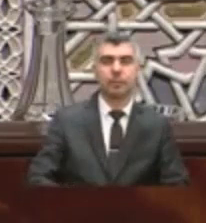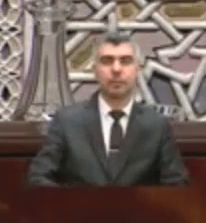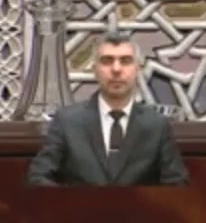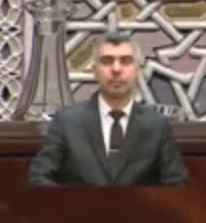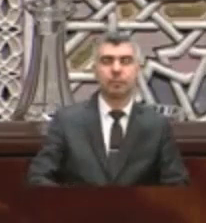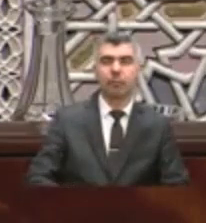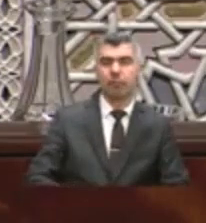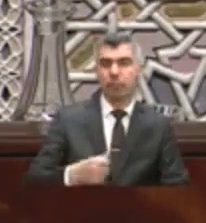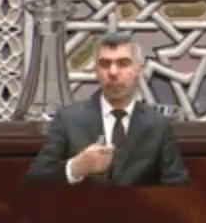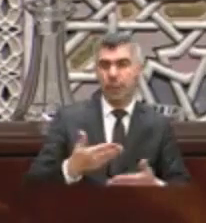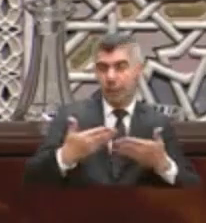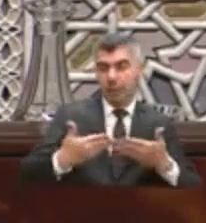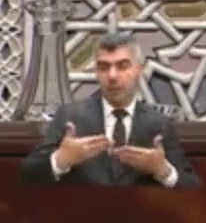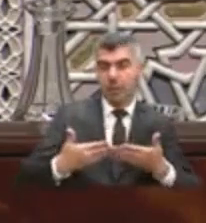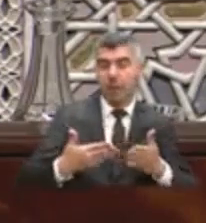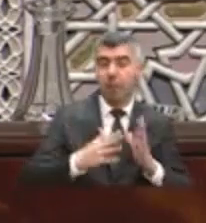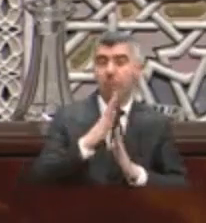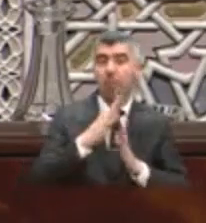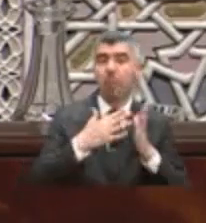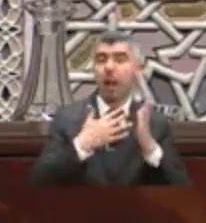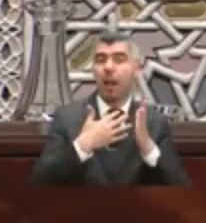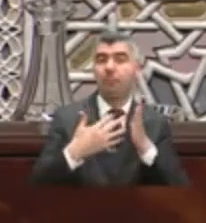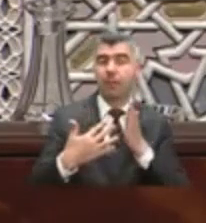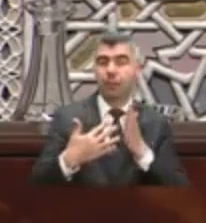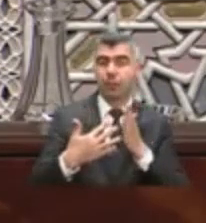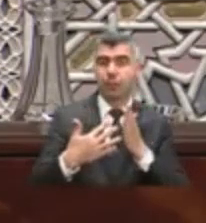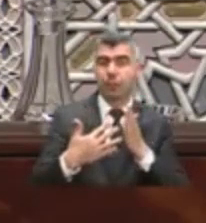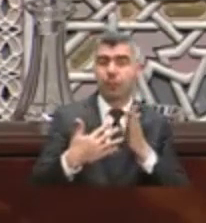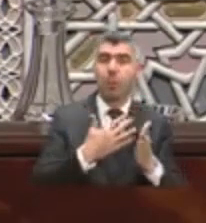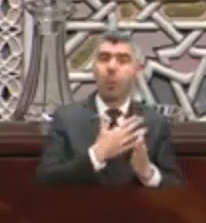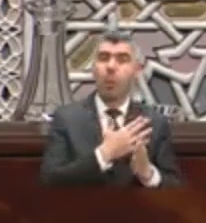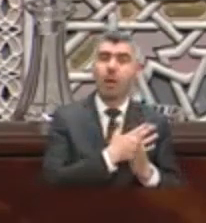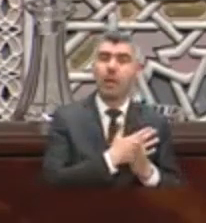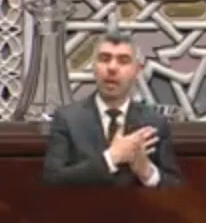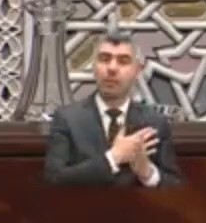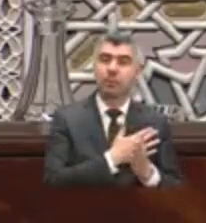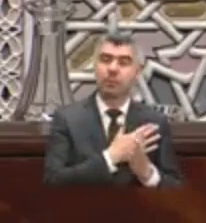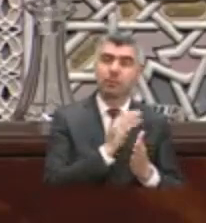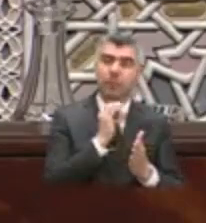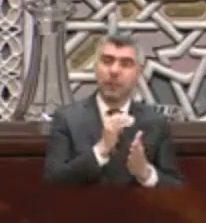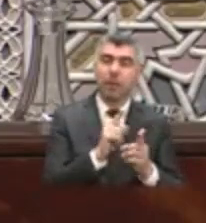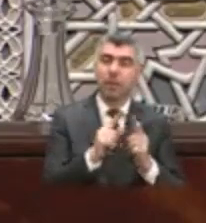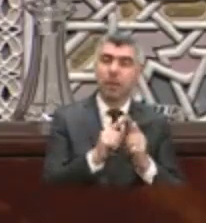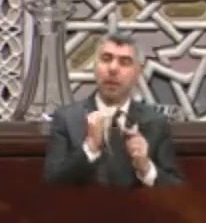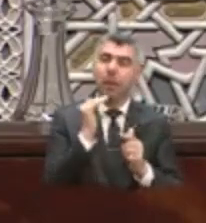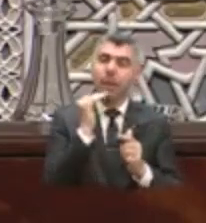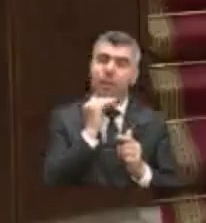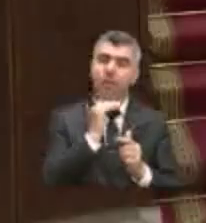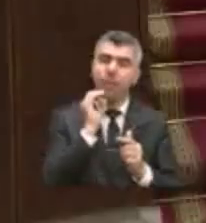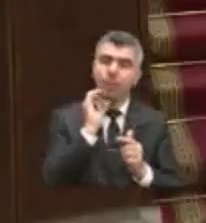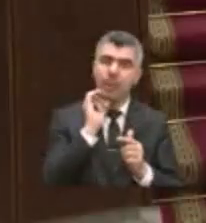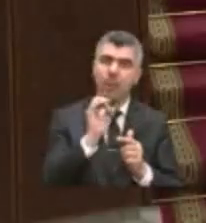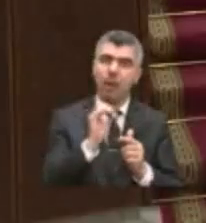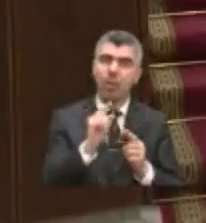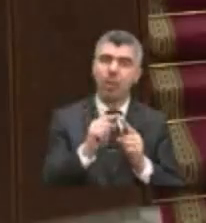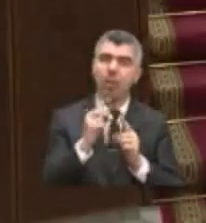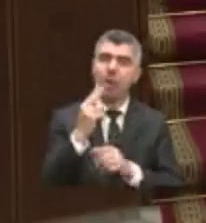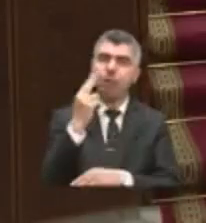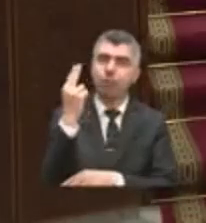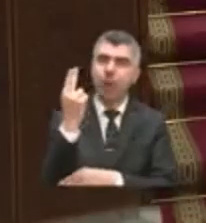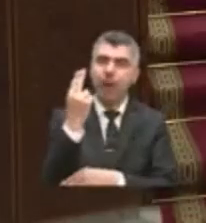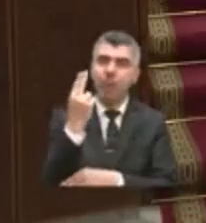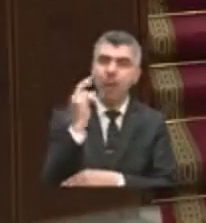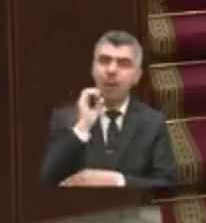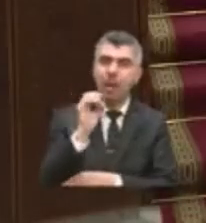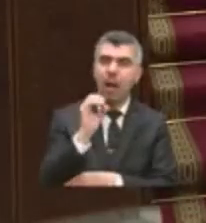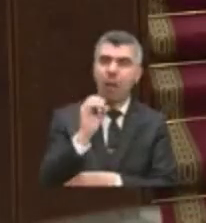في هذا المخطط الوطني لتسريع وتحويل منظومة التعليم العالي والبحث العلمي،